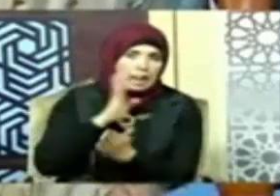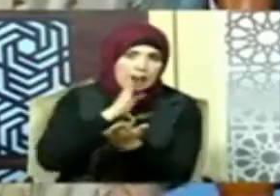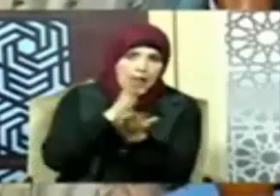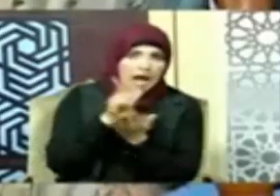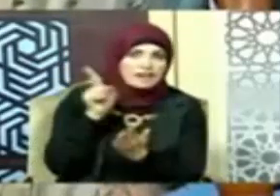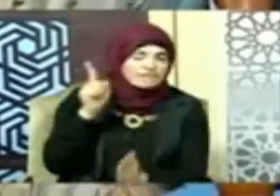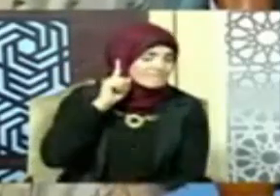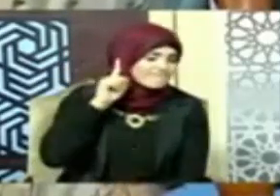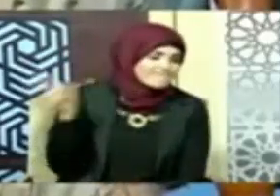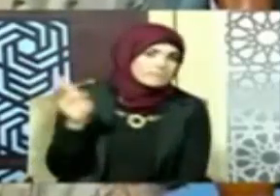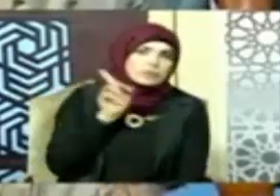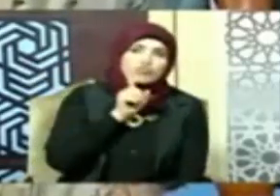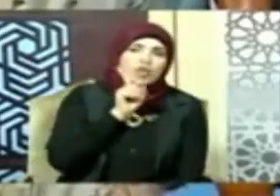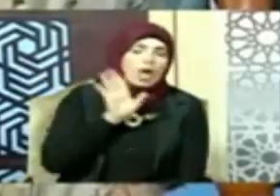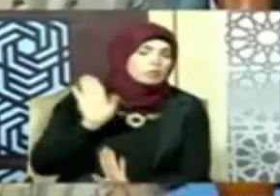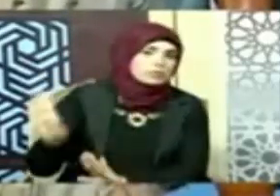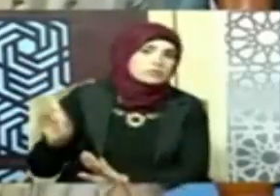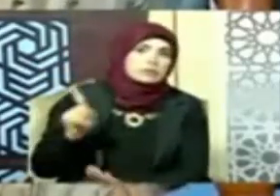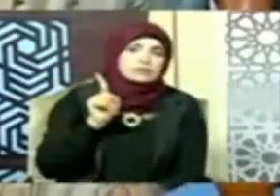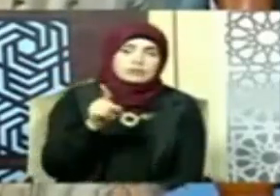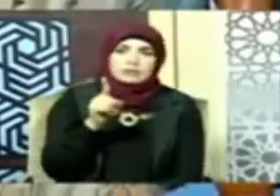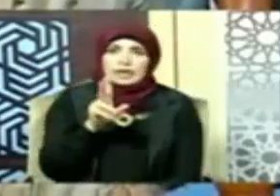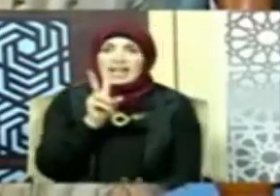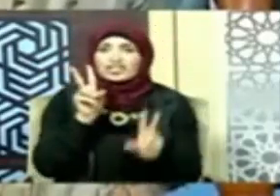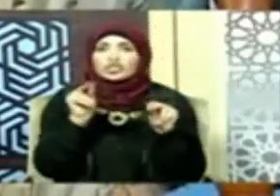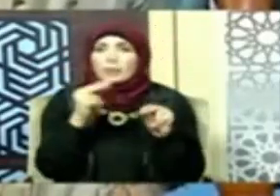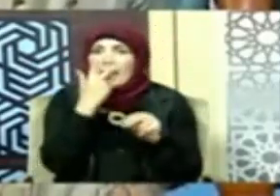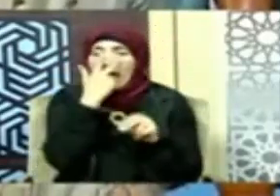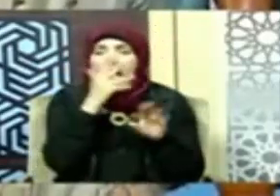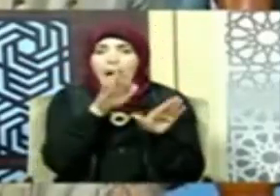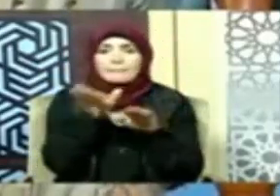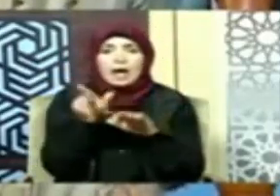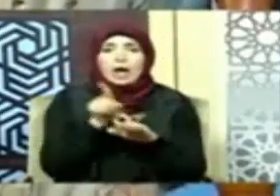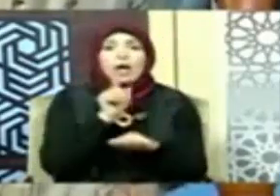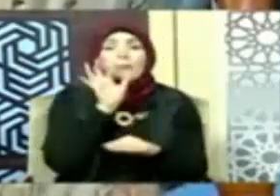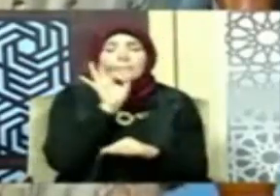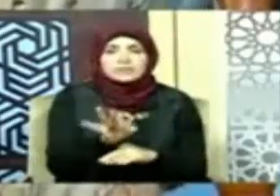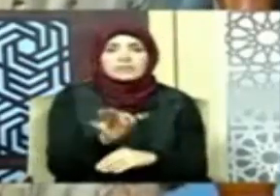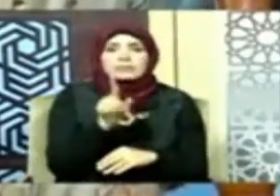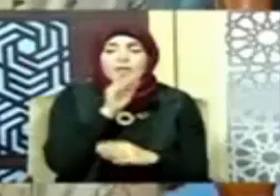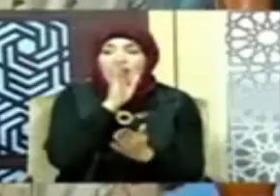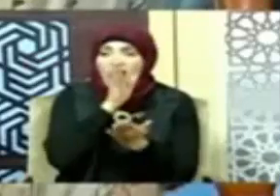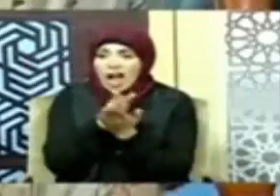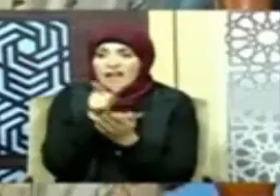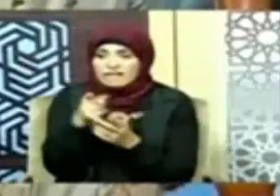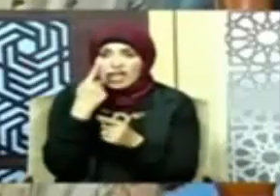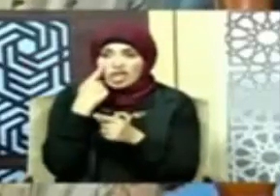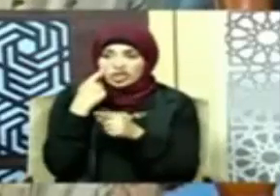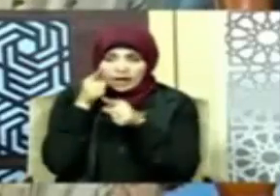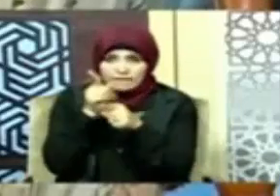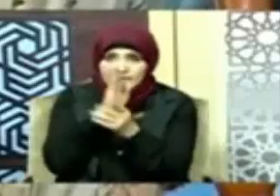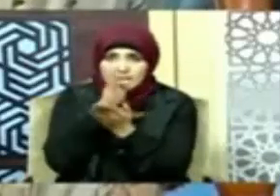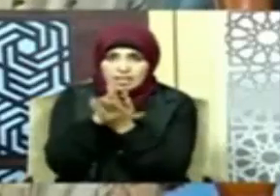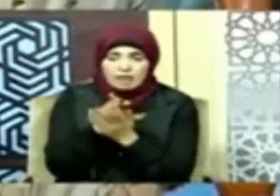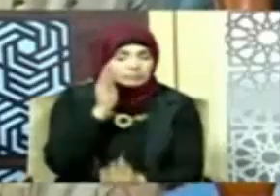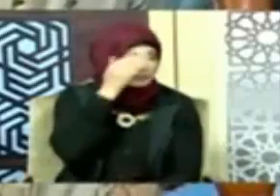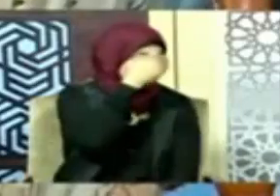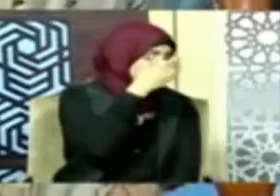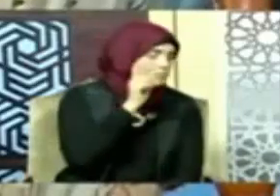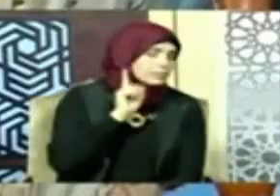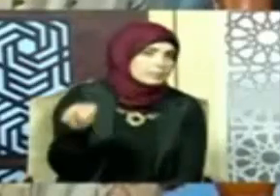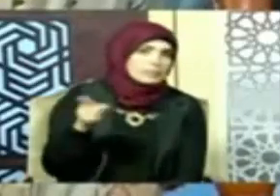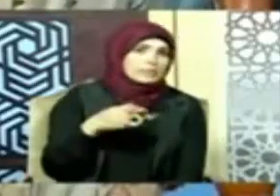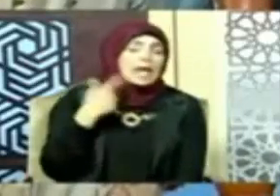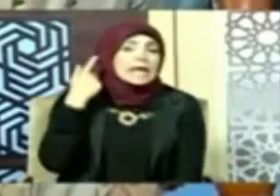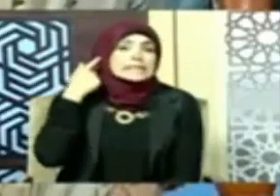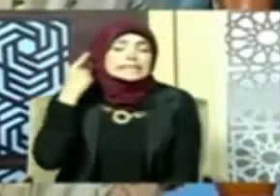أعماهم الطمع والمصالح الدنيوية النفعية الزائلة، لا يستمعون لغير